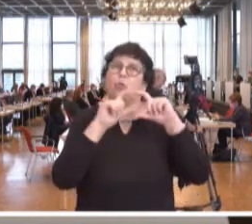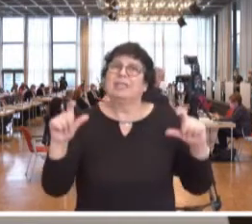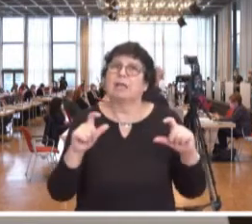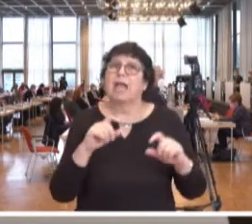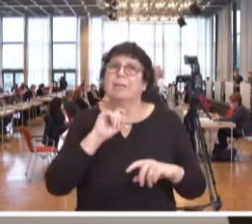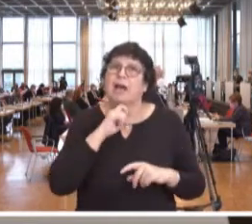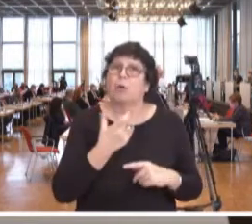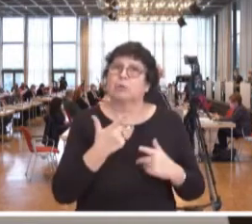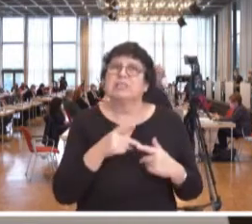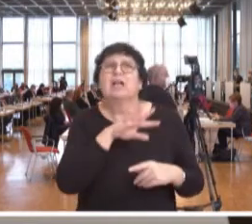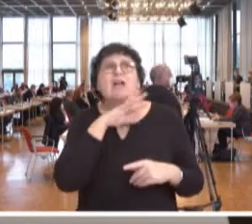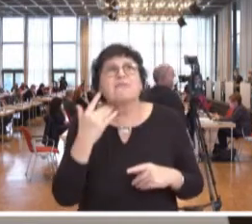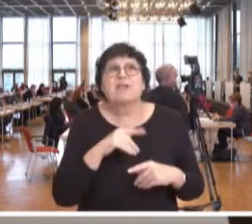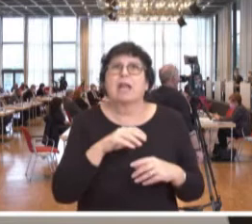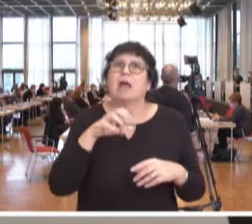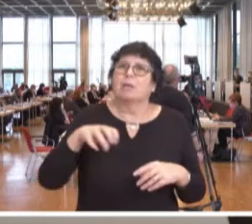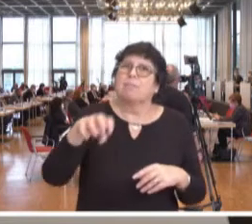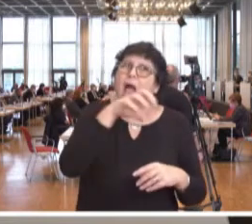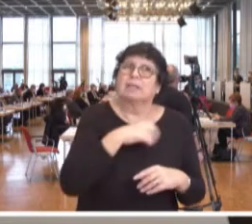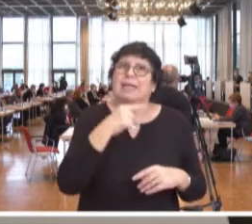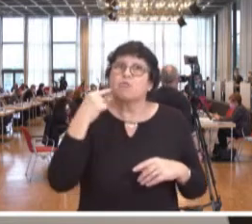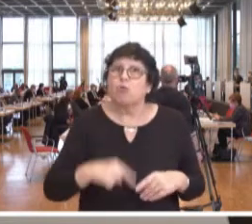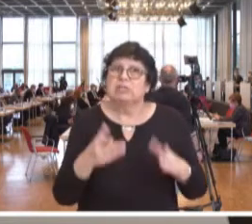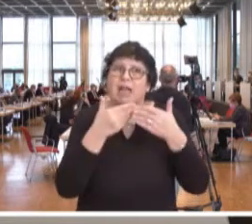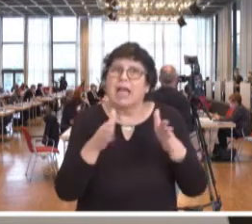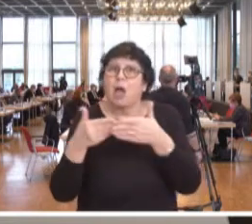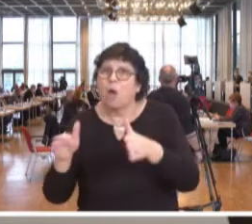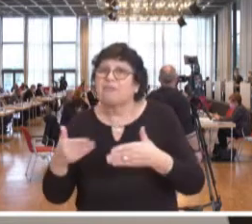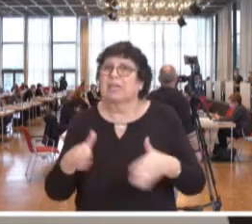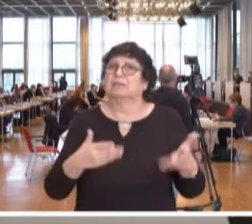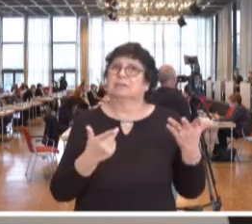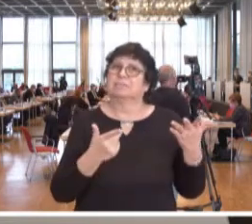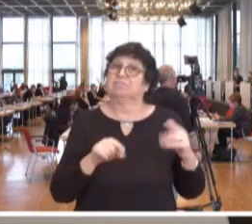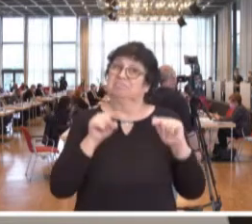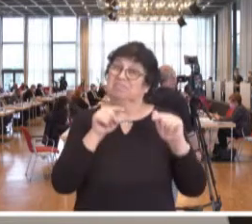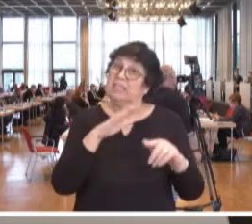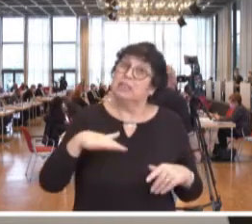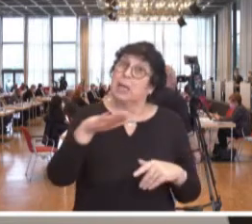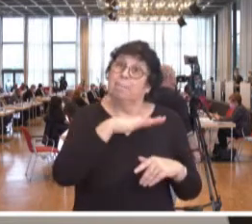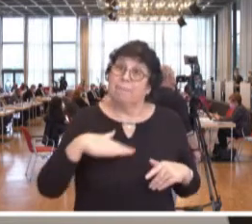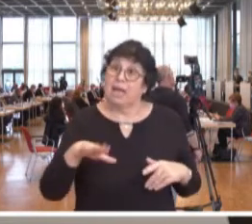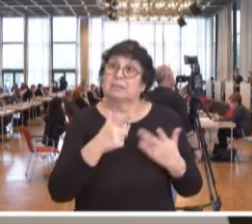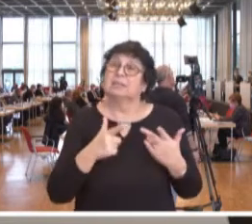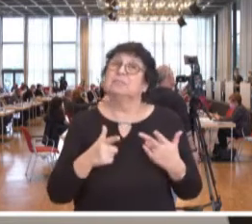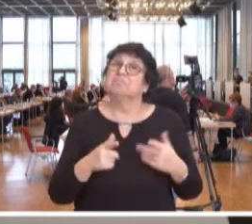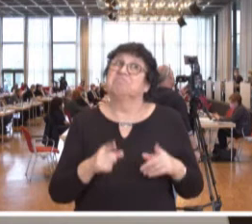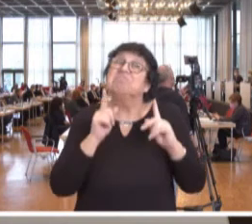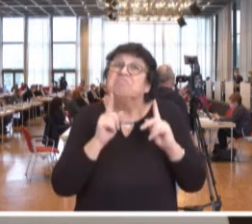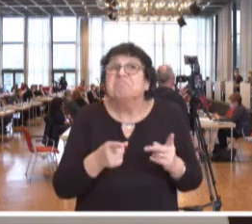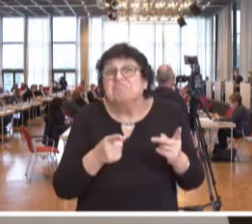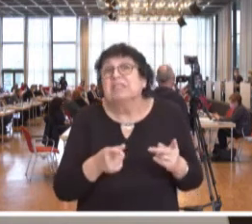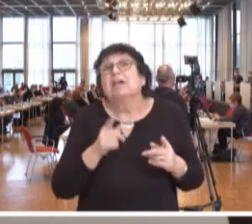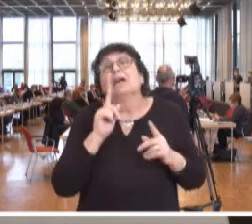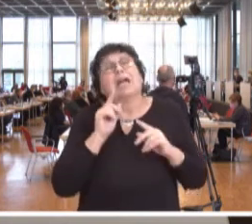Reihe von Märkten in Russland aufgemacht hat. Und ich glaube, diese Märkte, so platt es vielleicht klingen mag, dienen